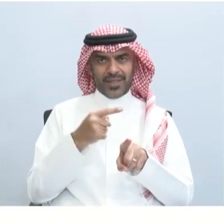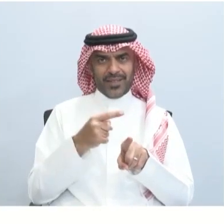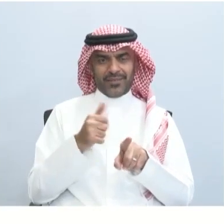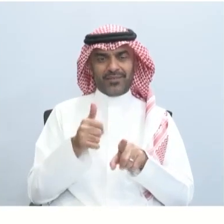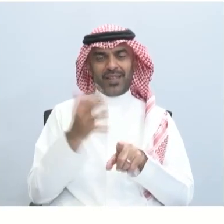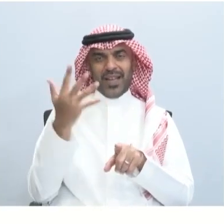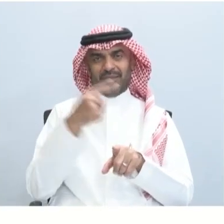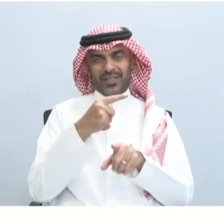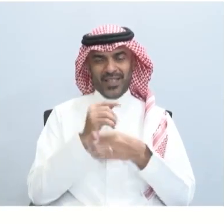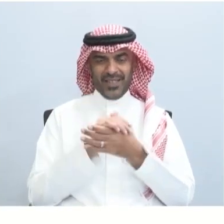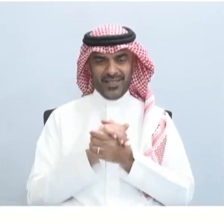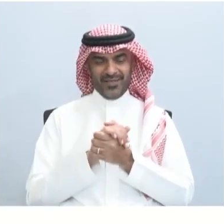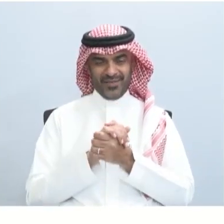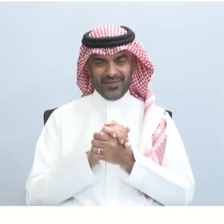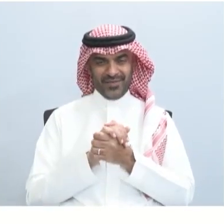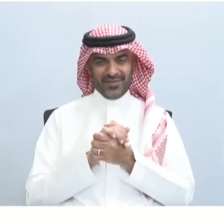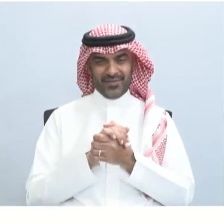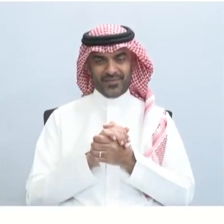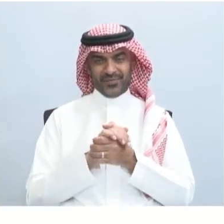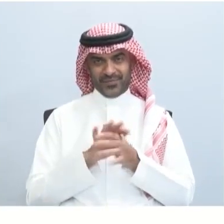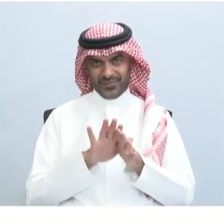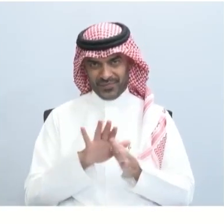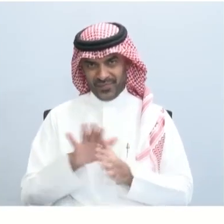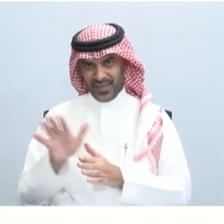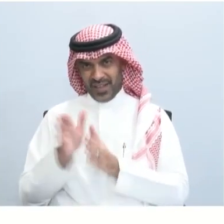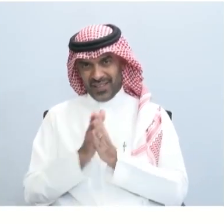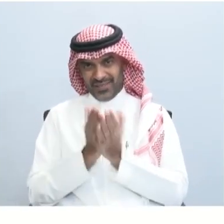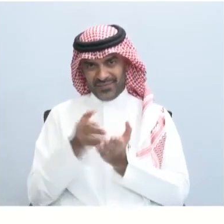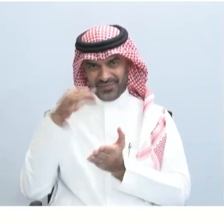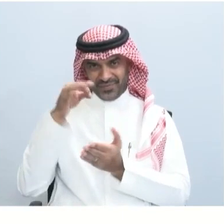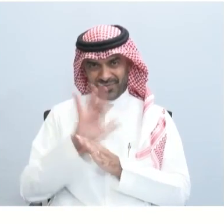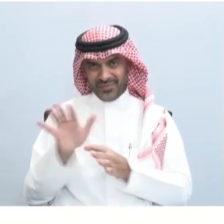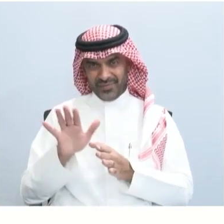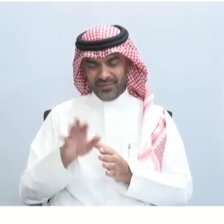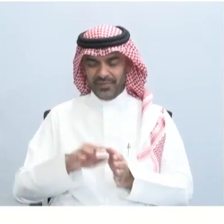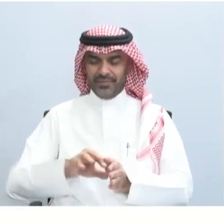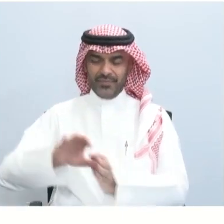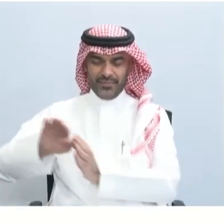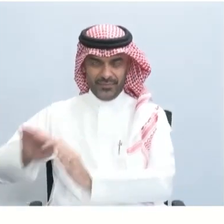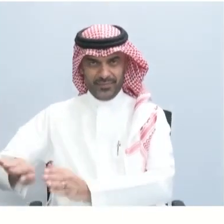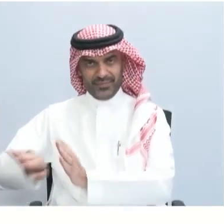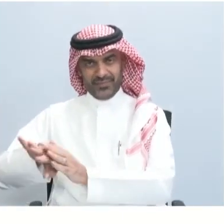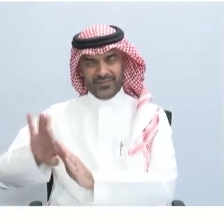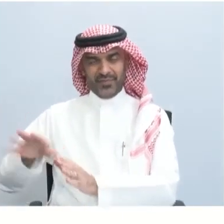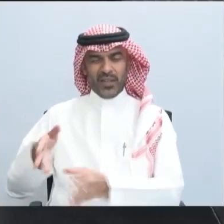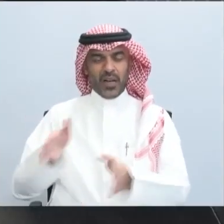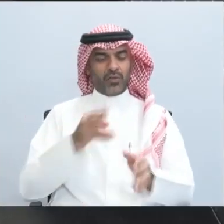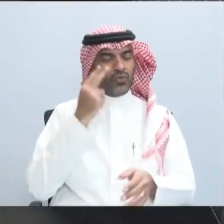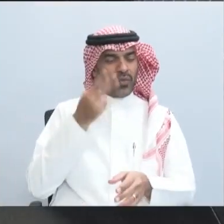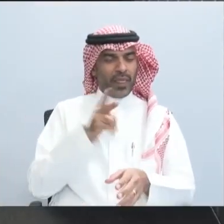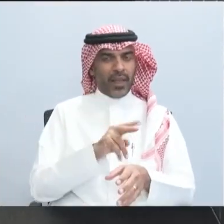كان القياس 15 انتهينا الان من الدفتر نضعه جانبا ونبدا